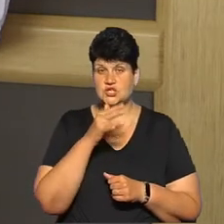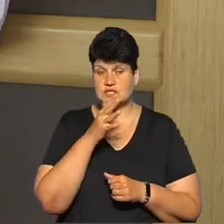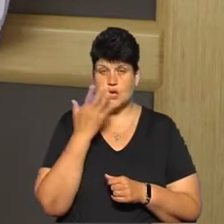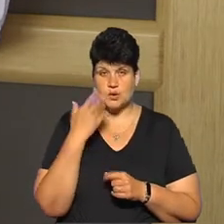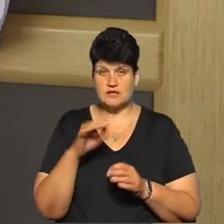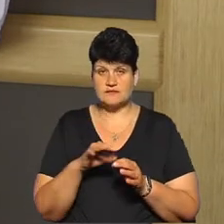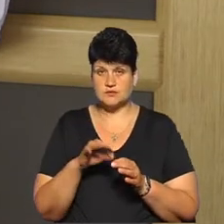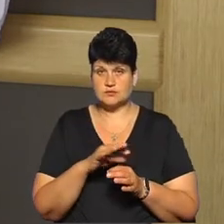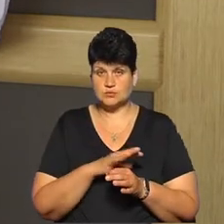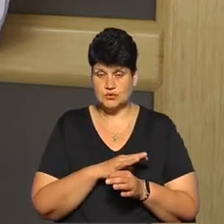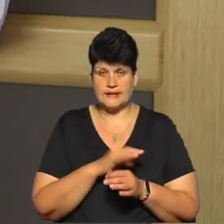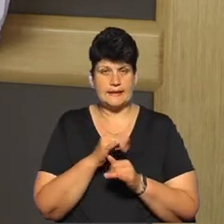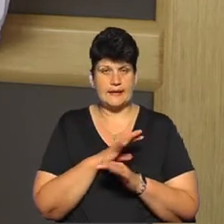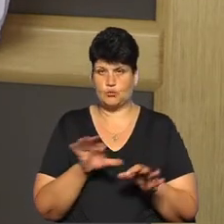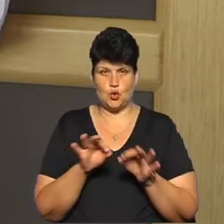вишивалися, не було ниток,